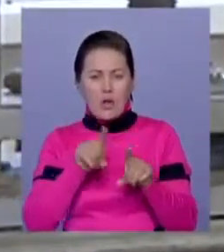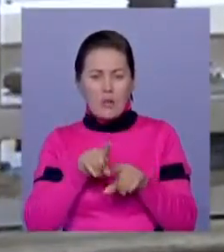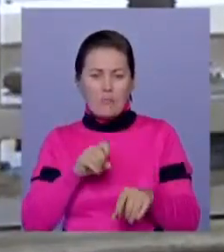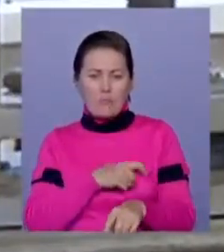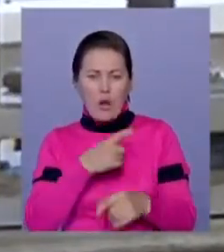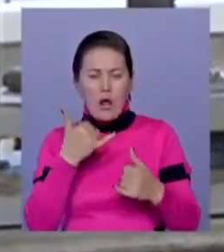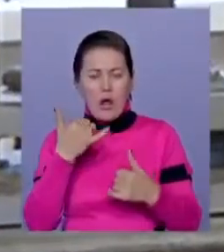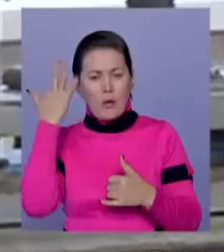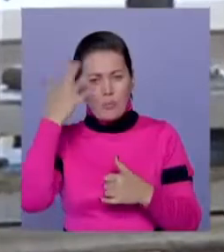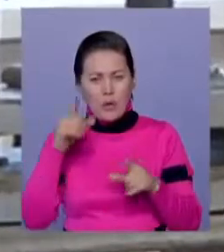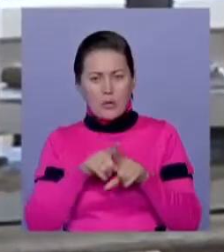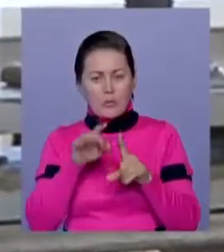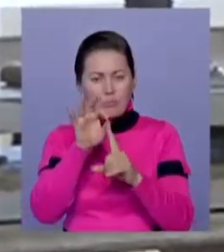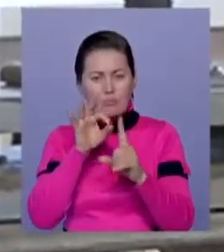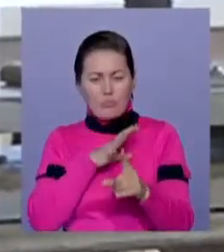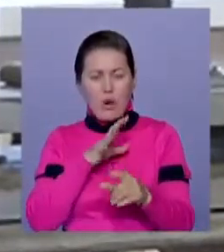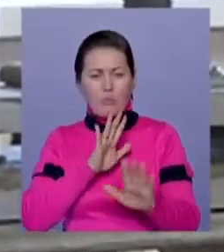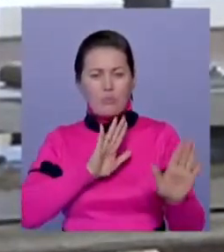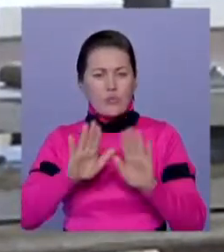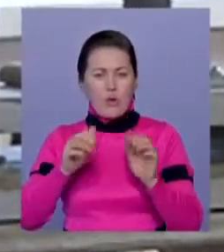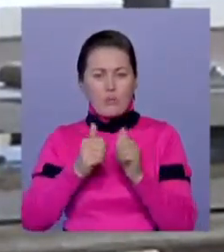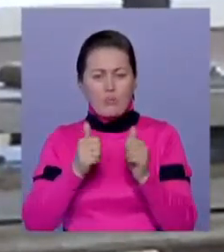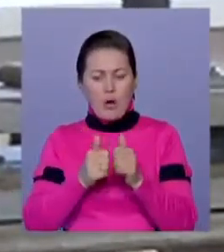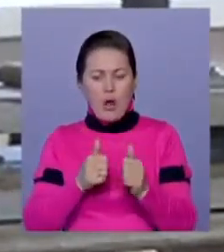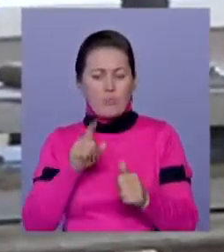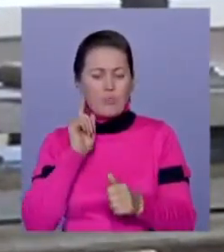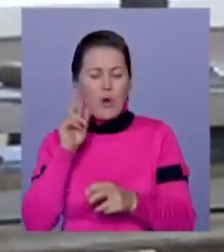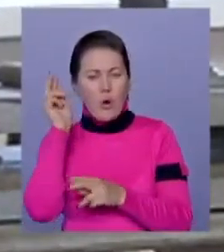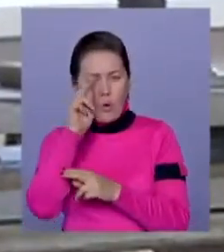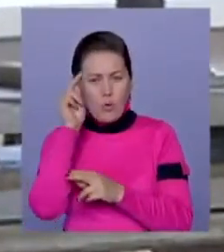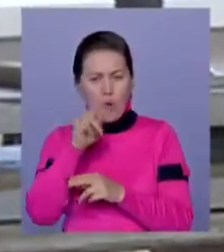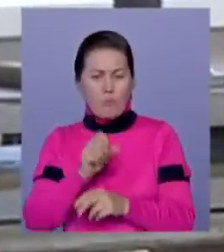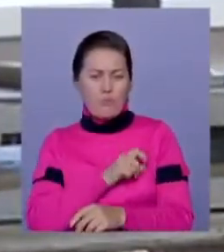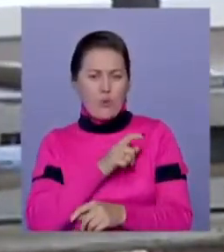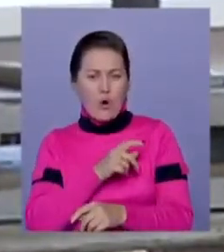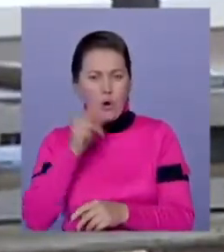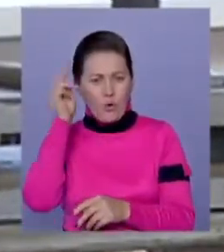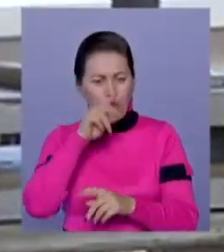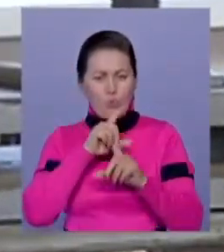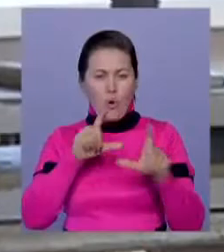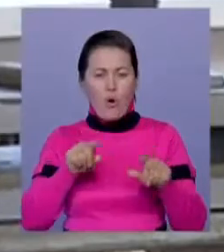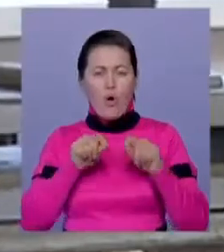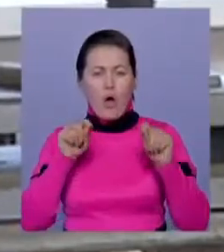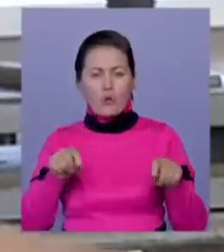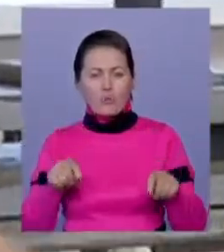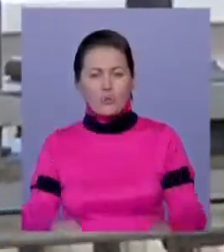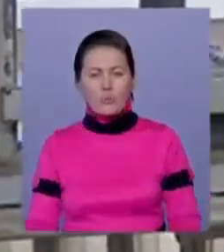ендігі арман мақсаты музейдің жанынан жастарға үйрететін шеберлік мектебін ашу.